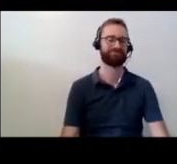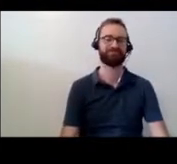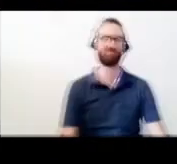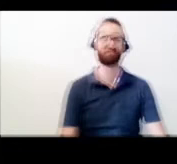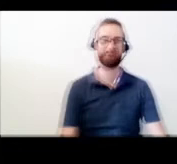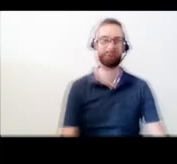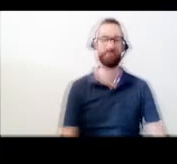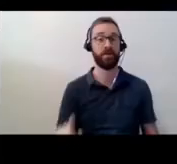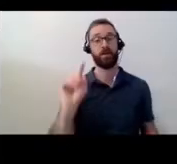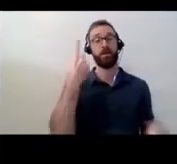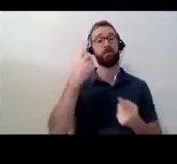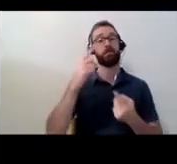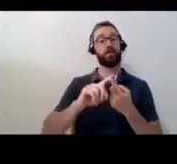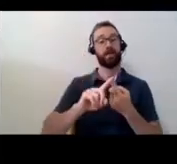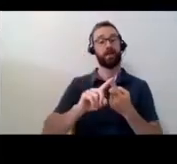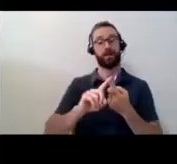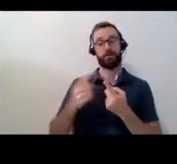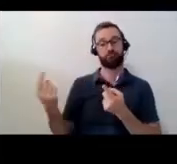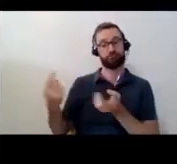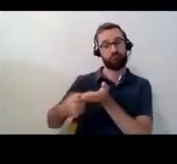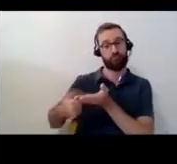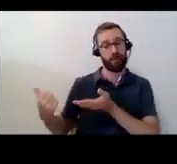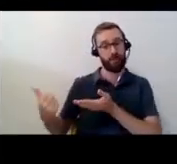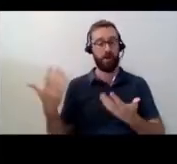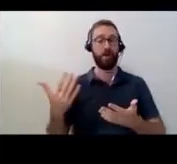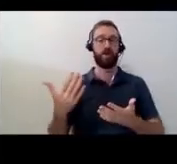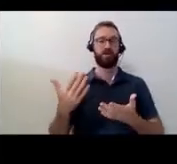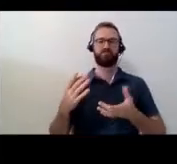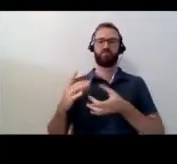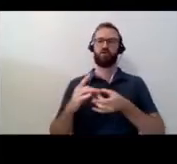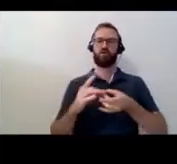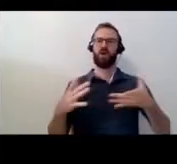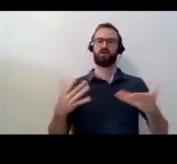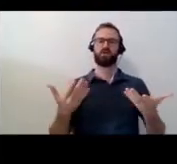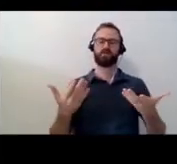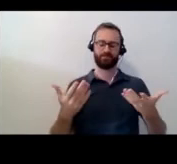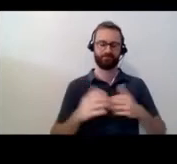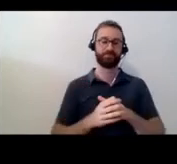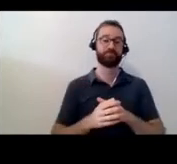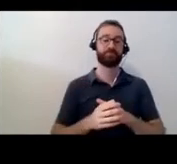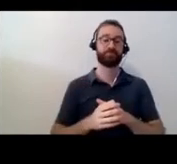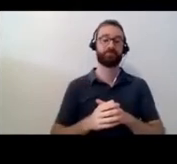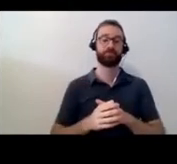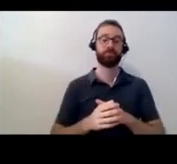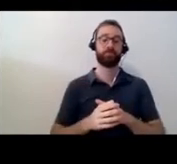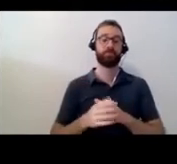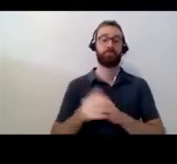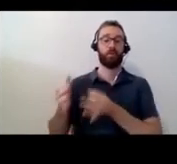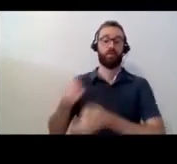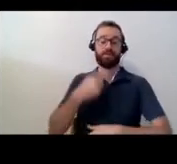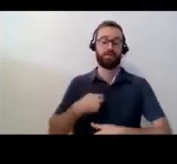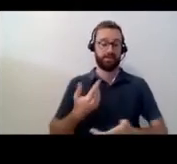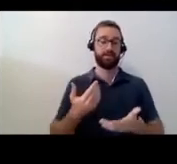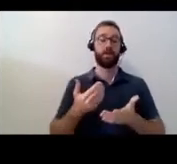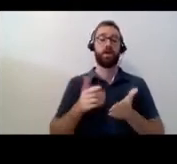Le premier argument, c'est l'argument de la cohérence. Donc, essentiellement, la Cour nous dit que la loi sur le bien-être et la sécurité